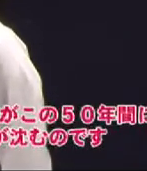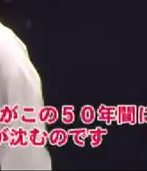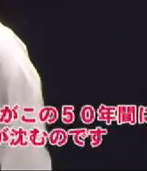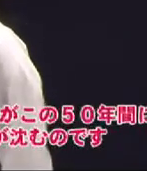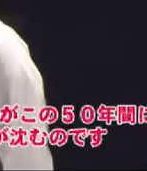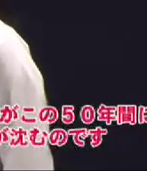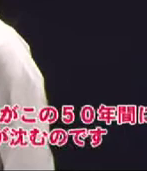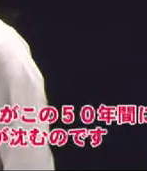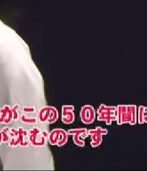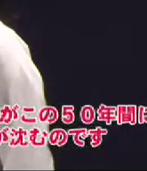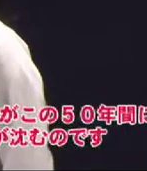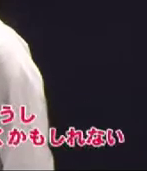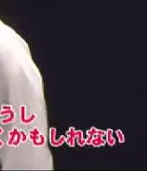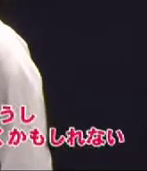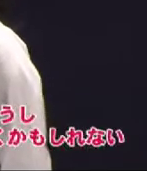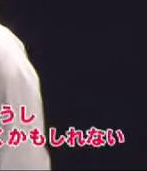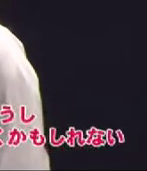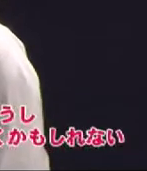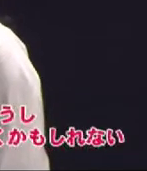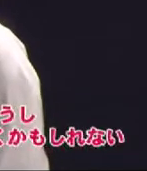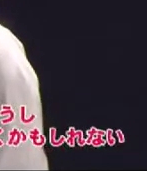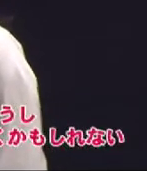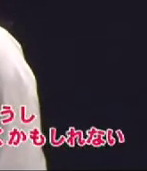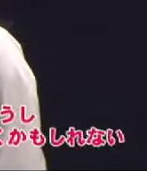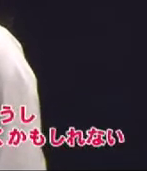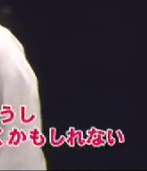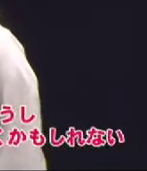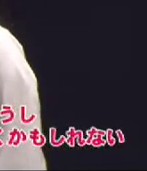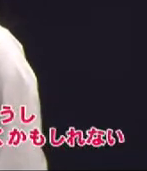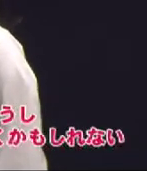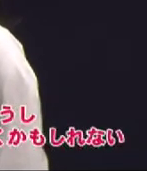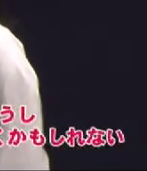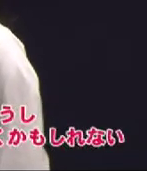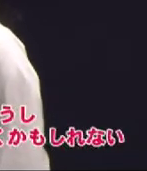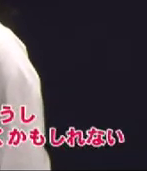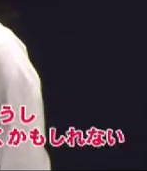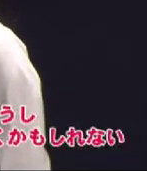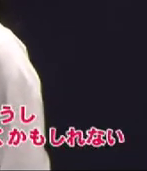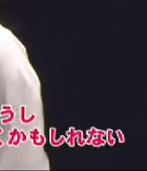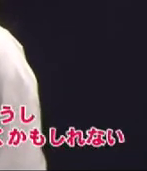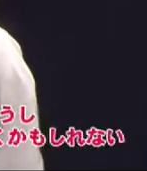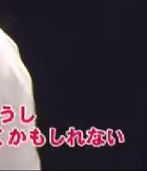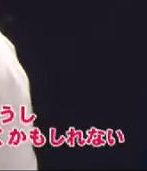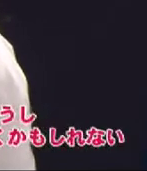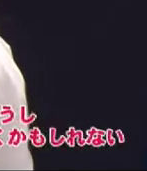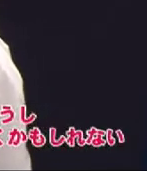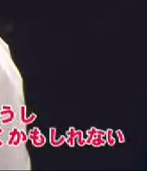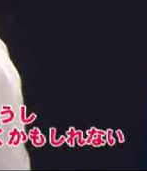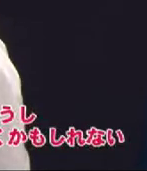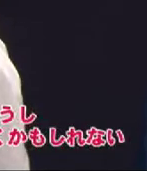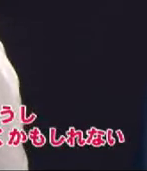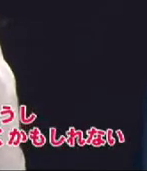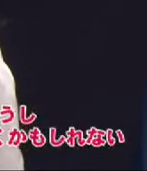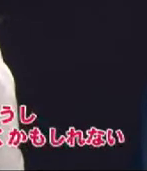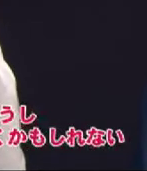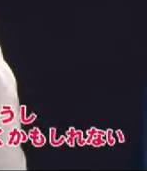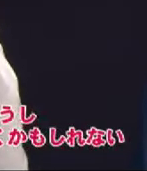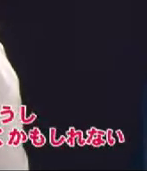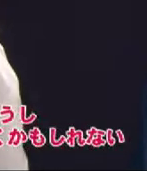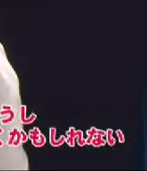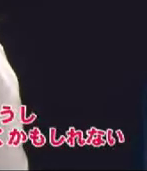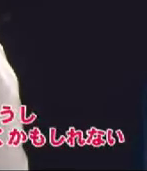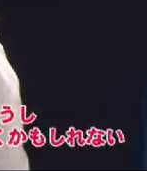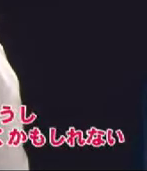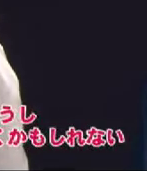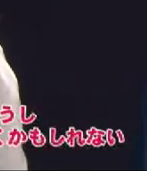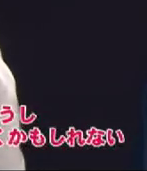て地面が沈むんです。体育館もそのうちに倒れてしまうでしょうし、やがて町のあちらこちらで